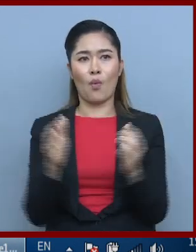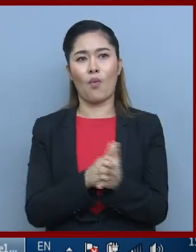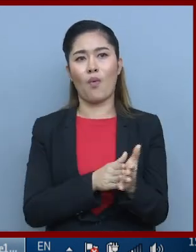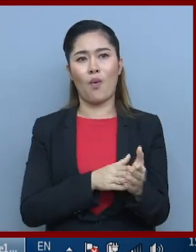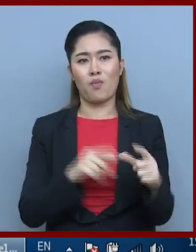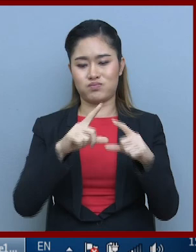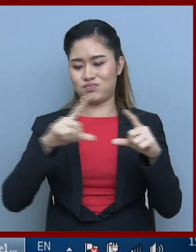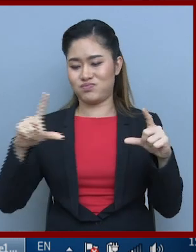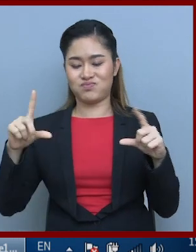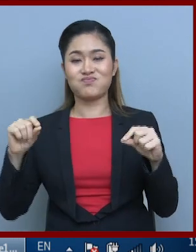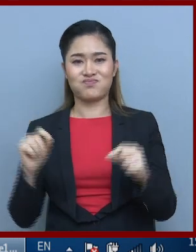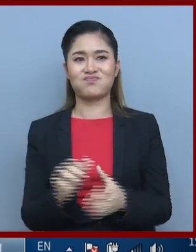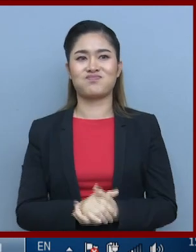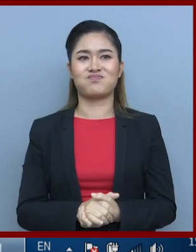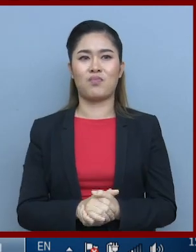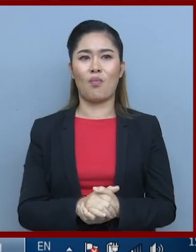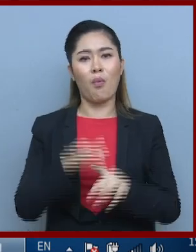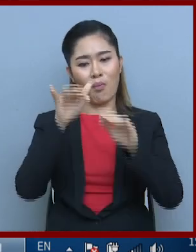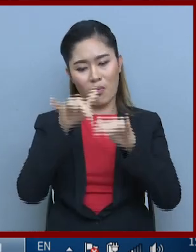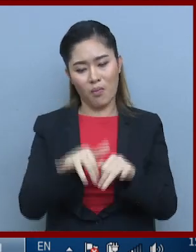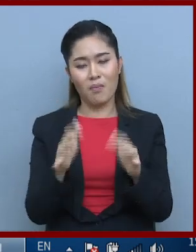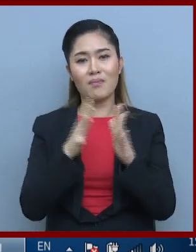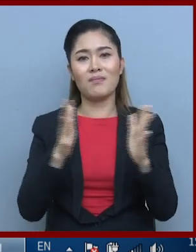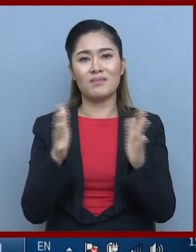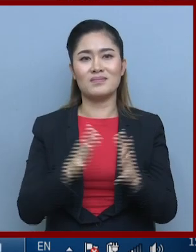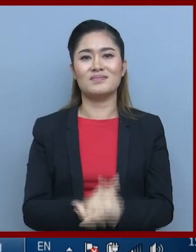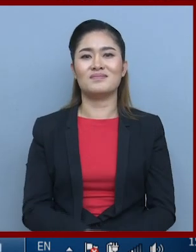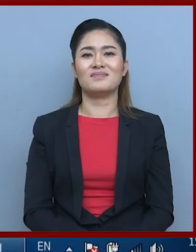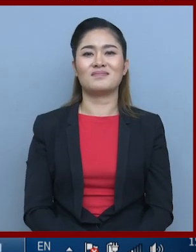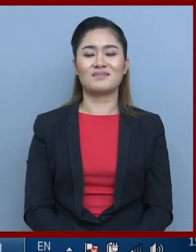วนะยาวเลยโค้ดเยอะ